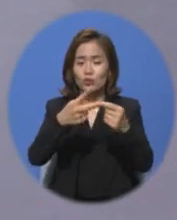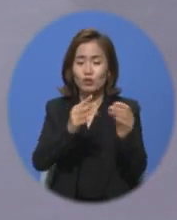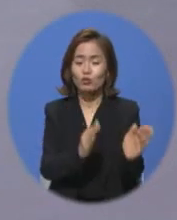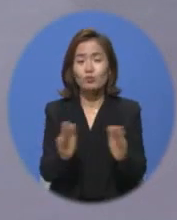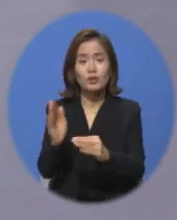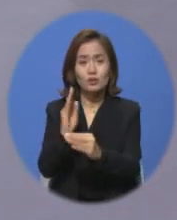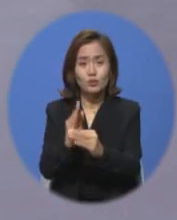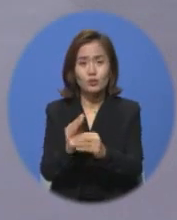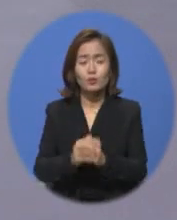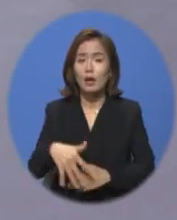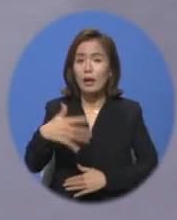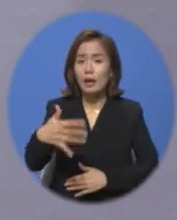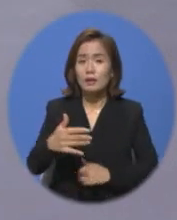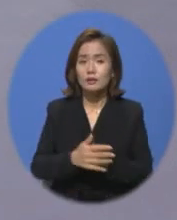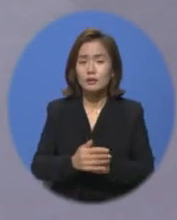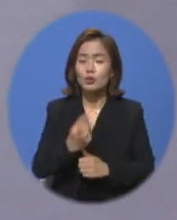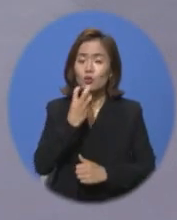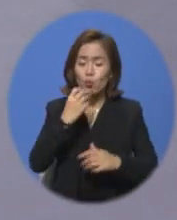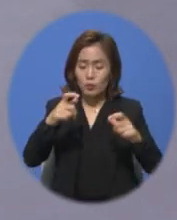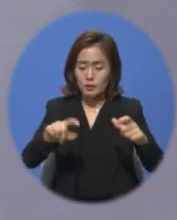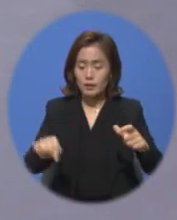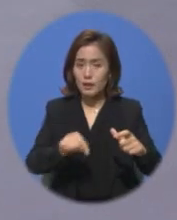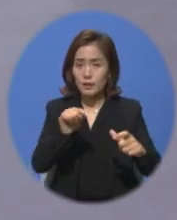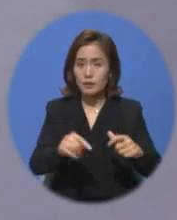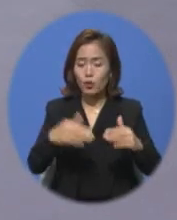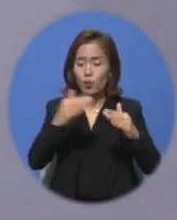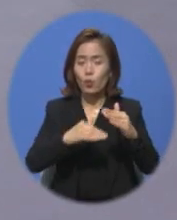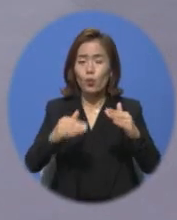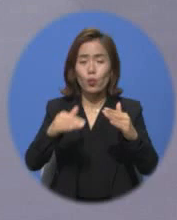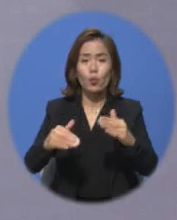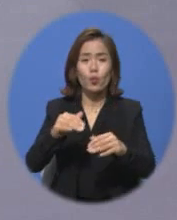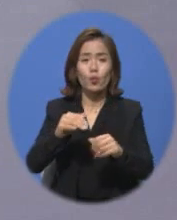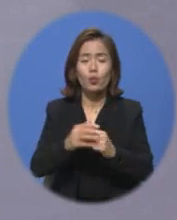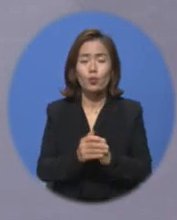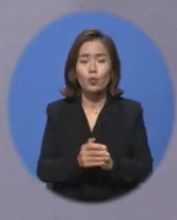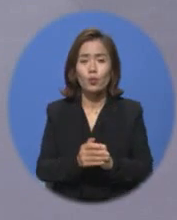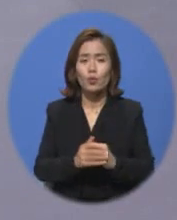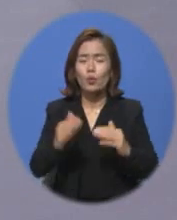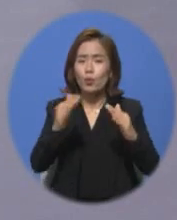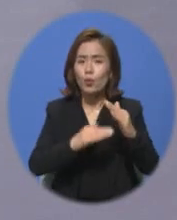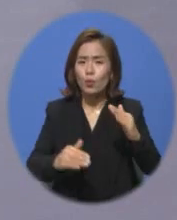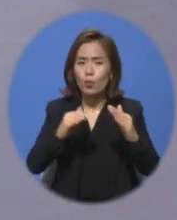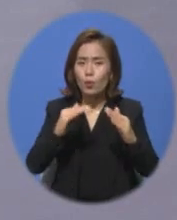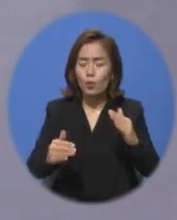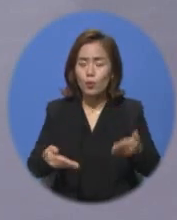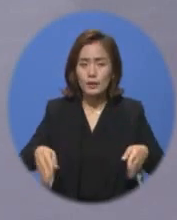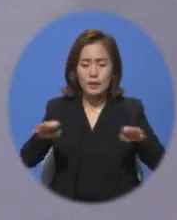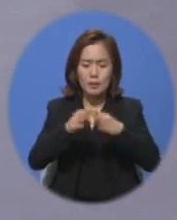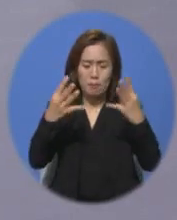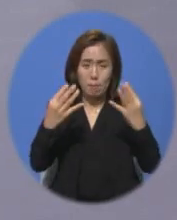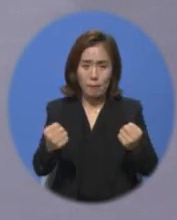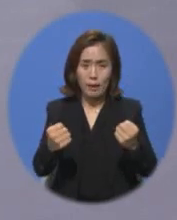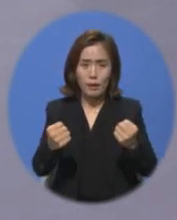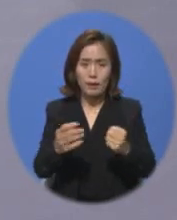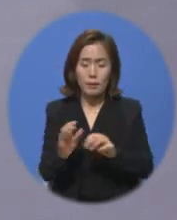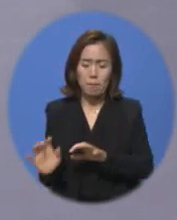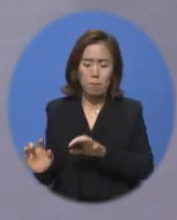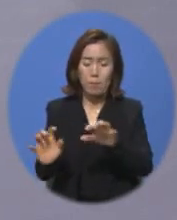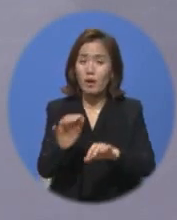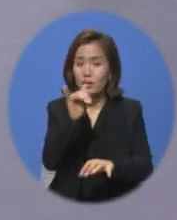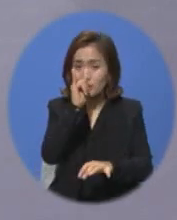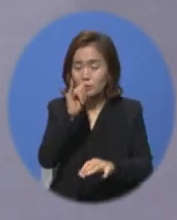도시 시즌2를향해나아가고있습니다.수도권에는여전히많은공공 기관들이있습니다.